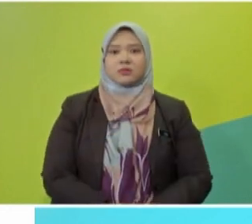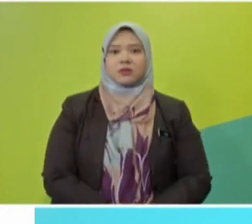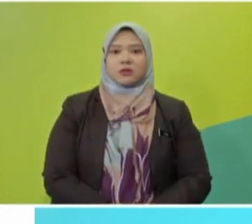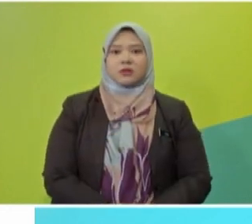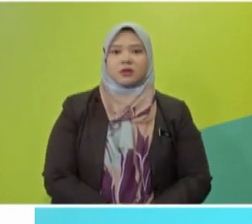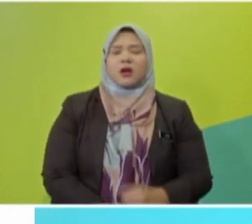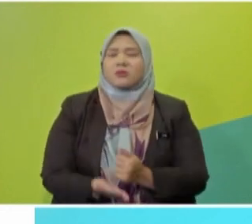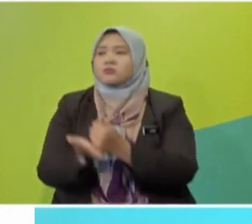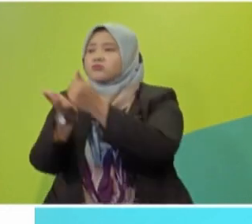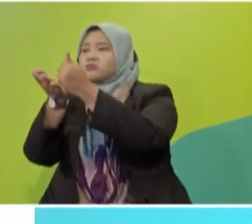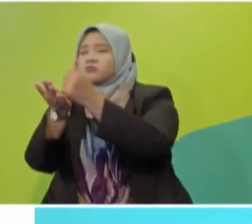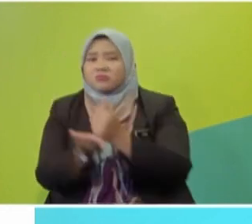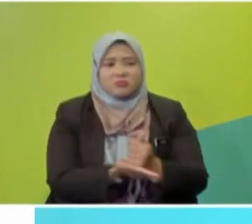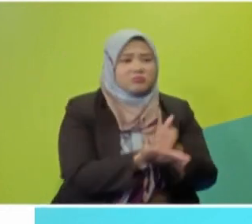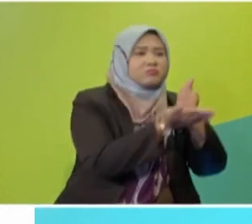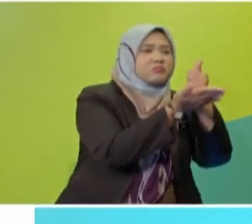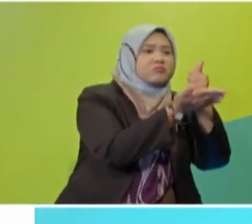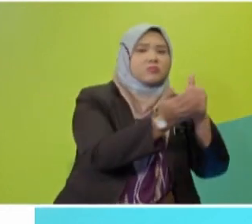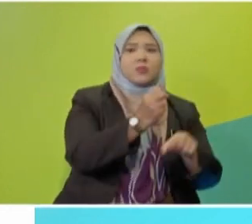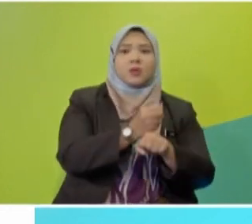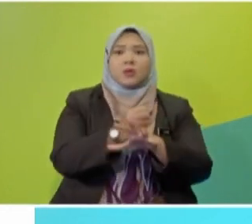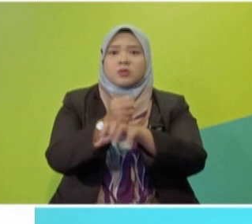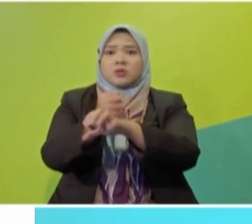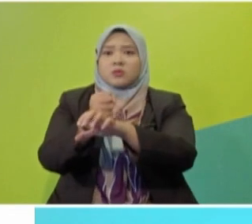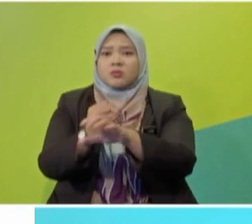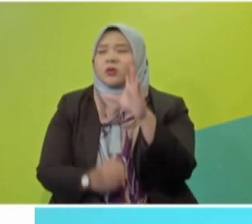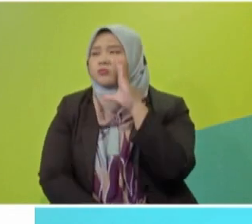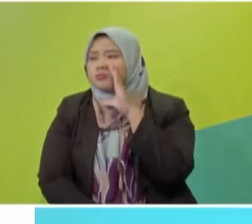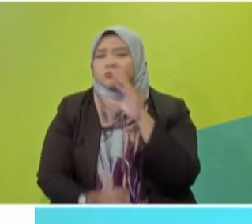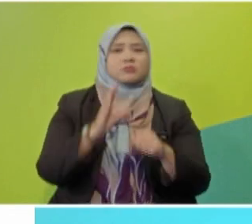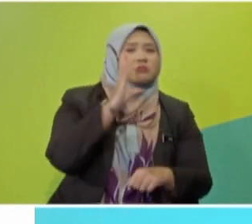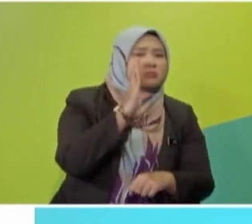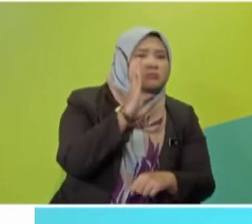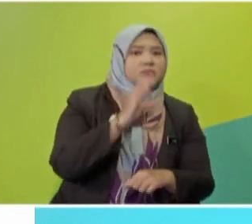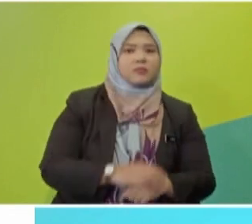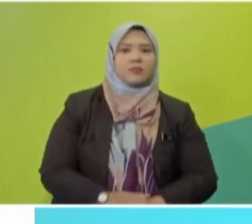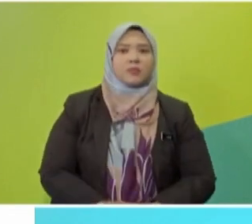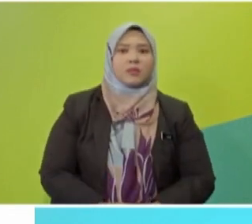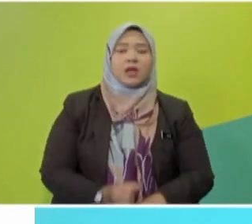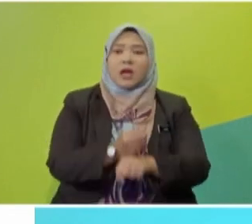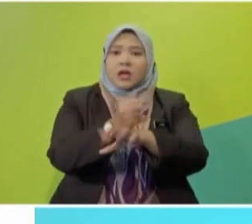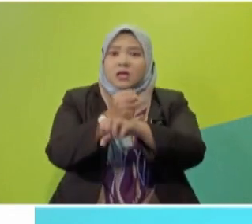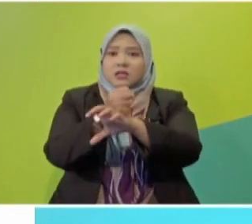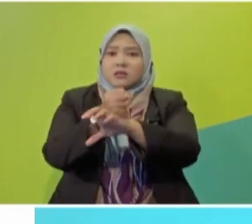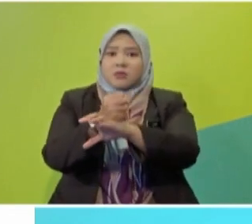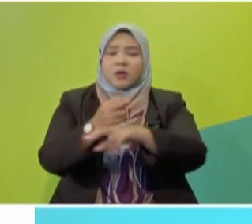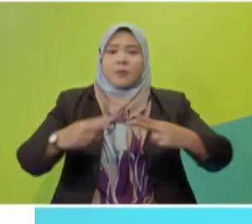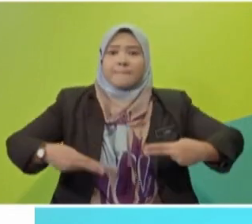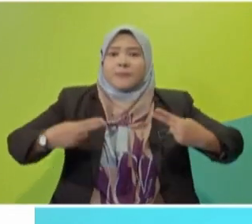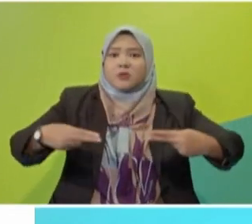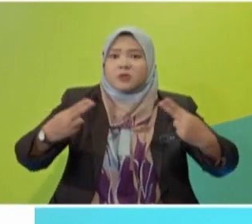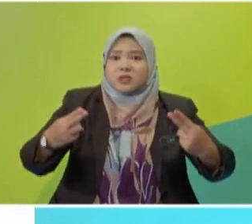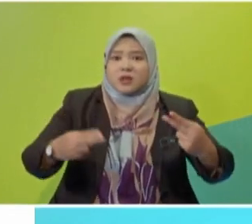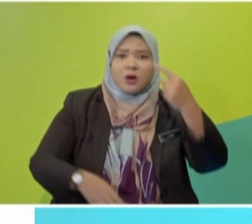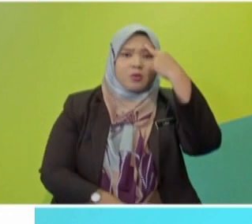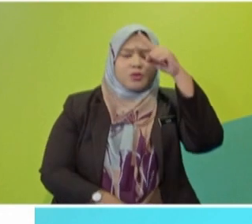Tolong! Tolong! Jerit semut. Dia berusaha untuk berenang ke tepi